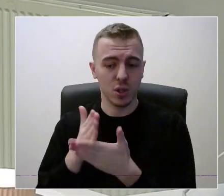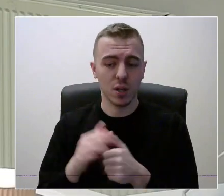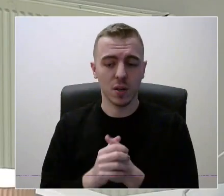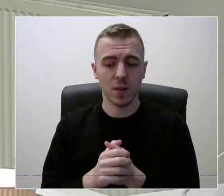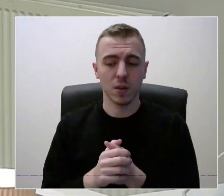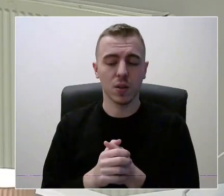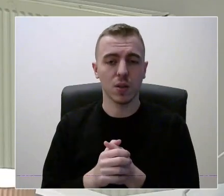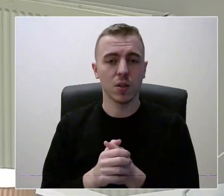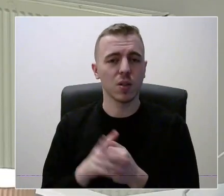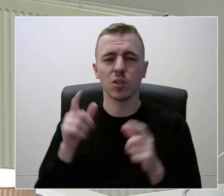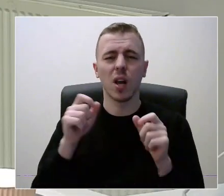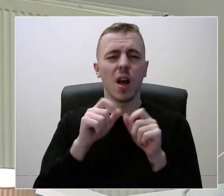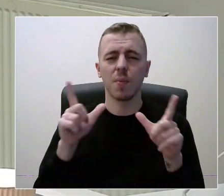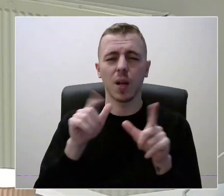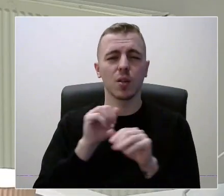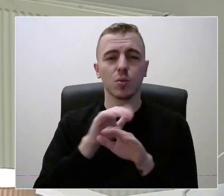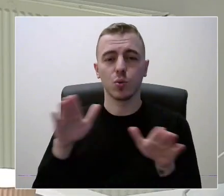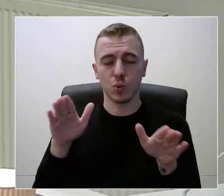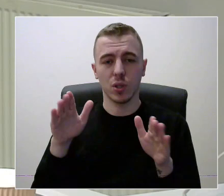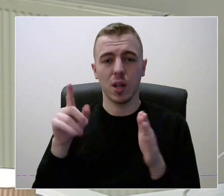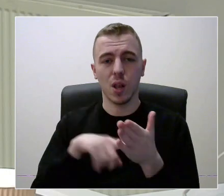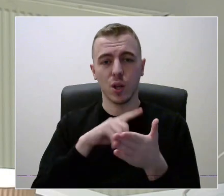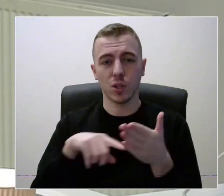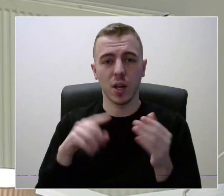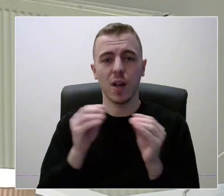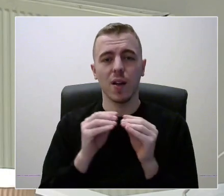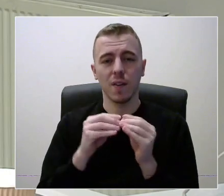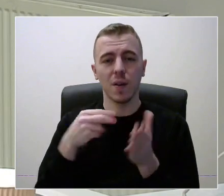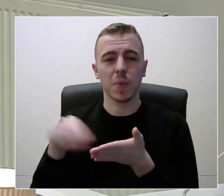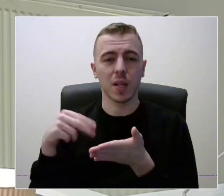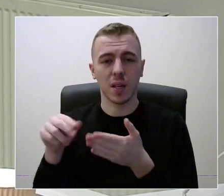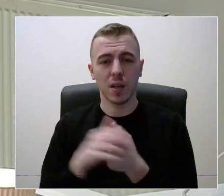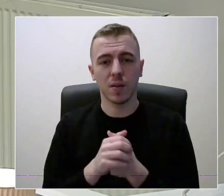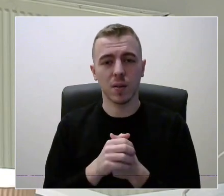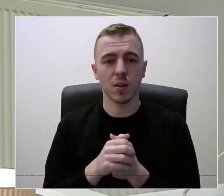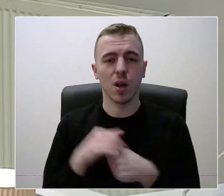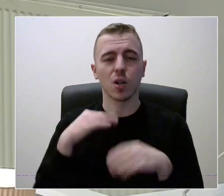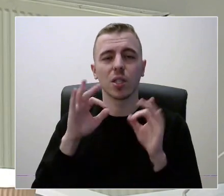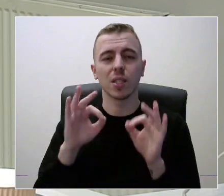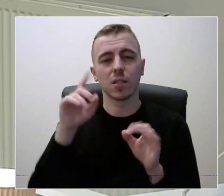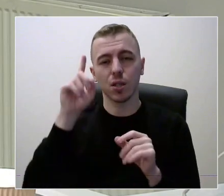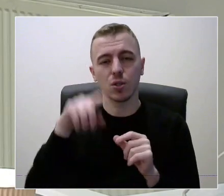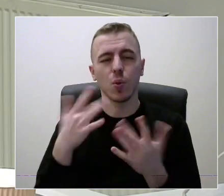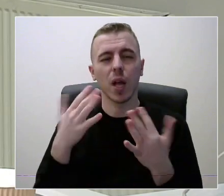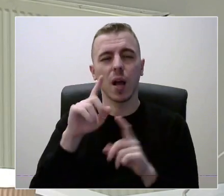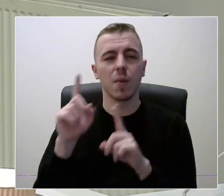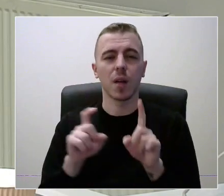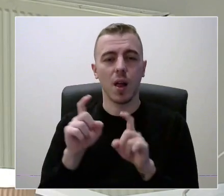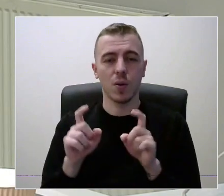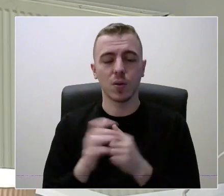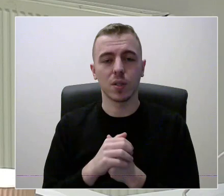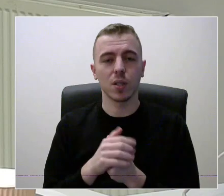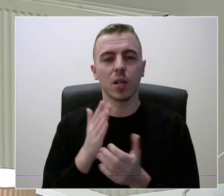paprastų elektroninių paštų laišką tiem patiem tiekėjim. Čia kažkam. Taip, aš tiksliai žinau, kiek apklausia. Kartais